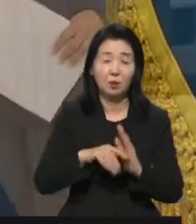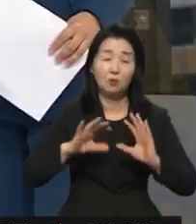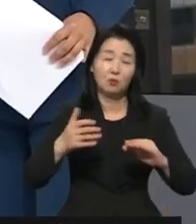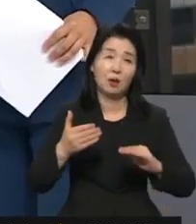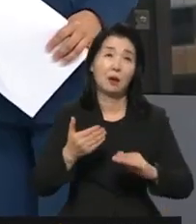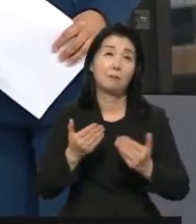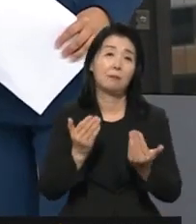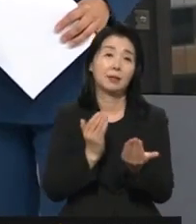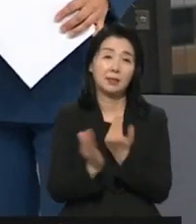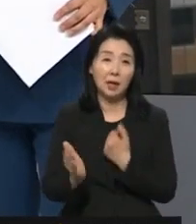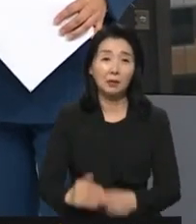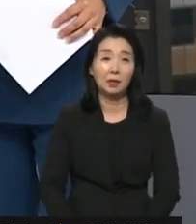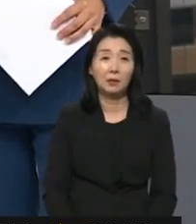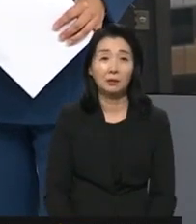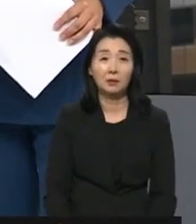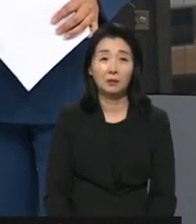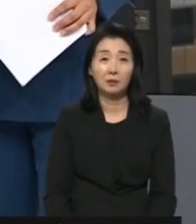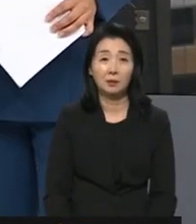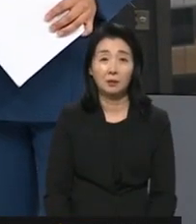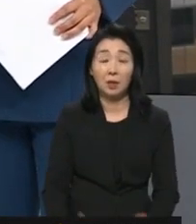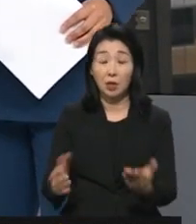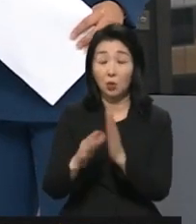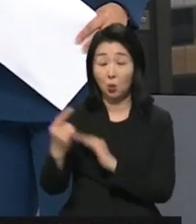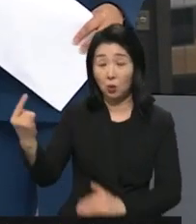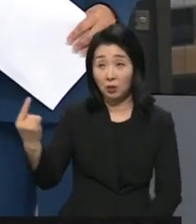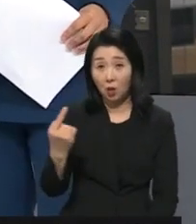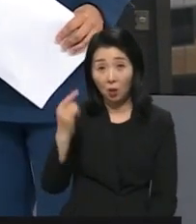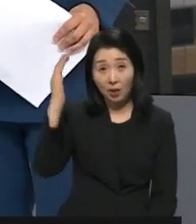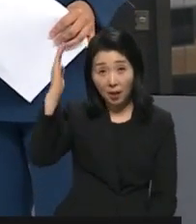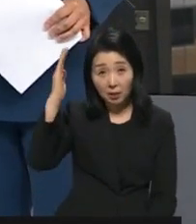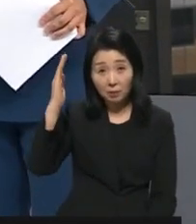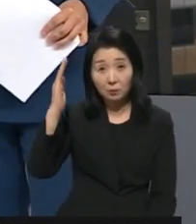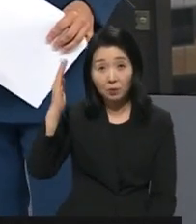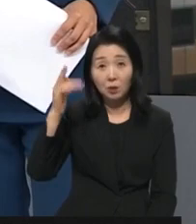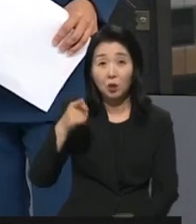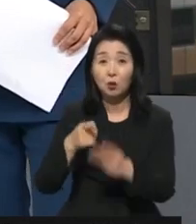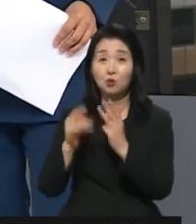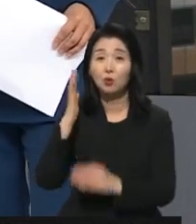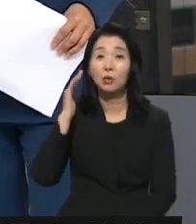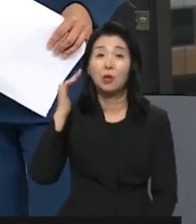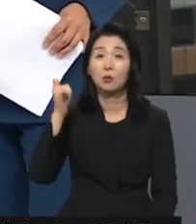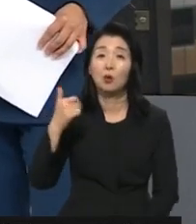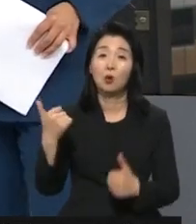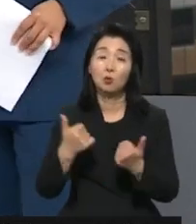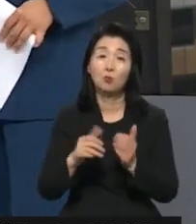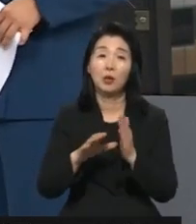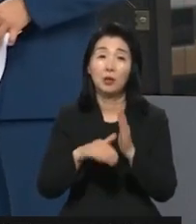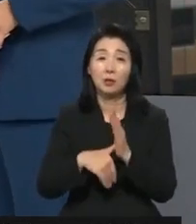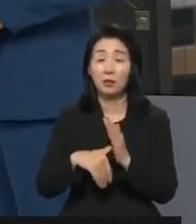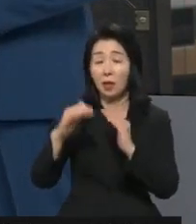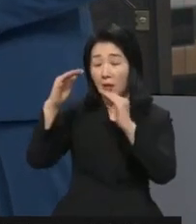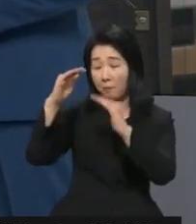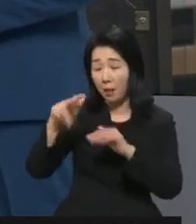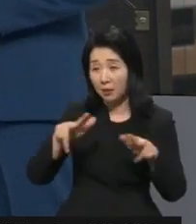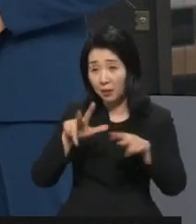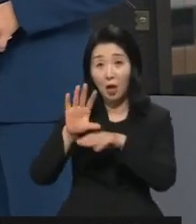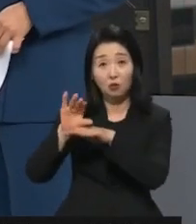네, 출근길 약식 문답 도어스태핑이 사라진 후에 윤석열 대통령은요 이렇게 국무회의